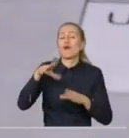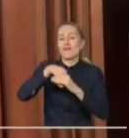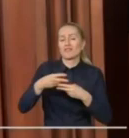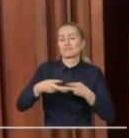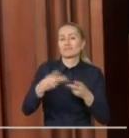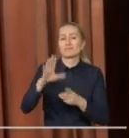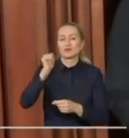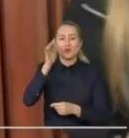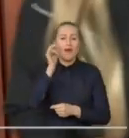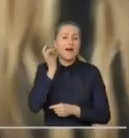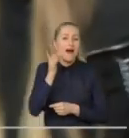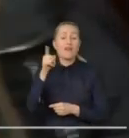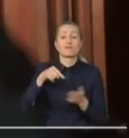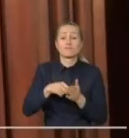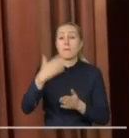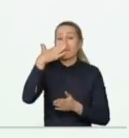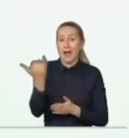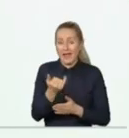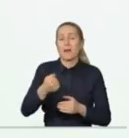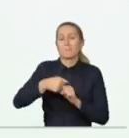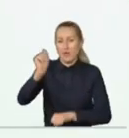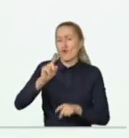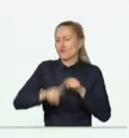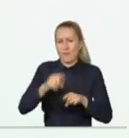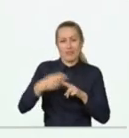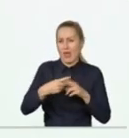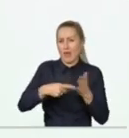codziennie rano. Właściwa matura w maju nie jest zagrożona. W maju